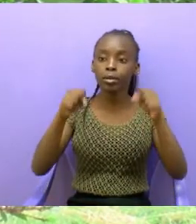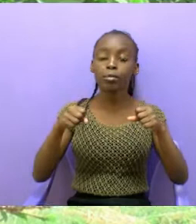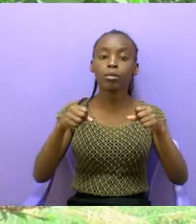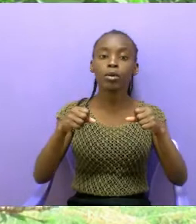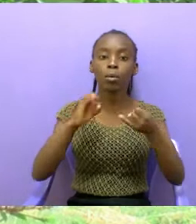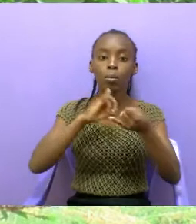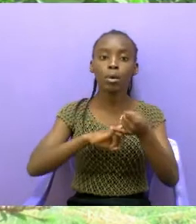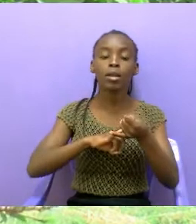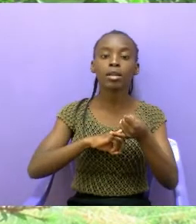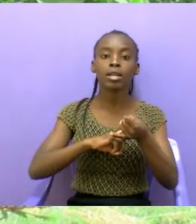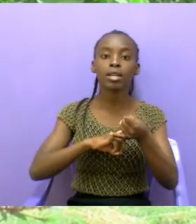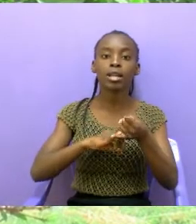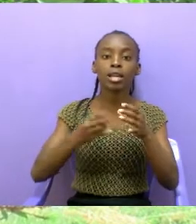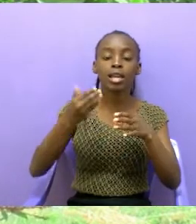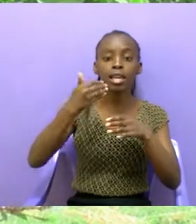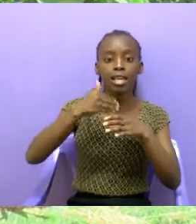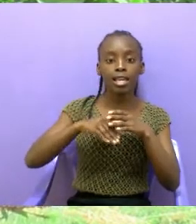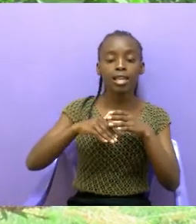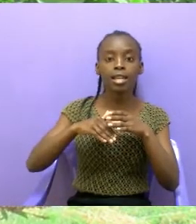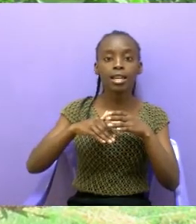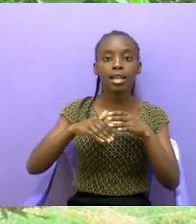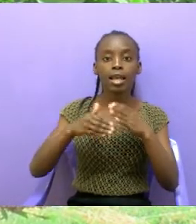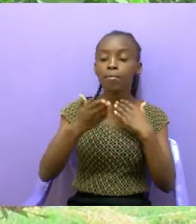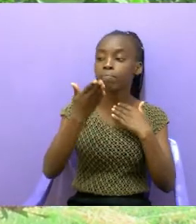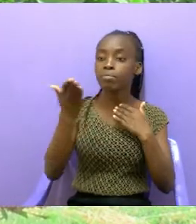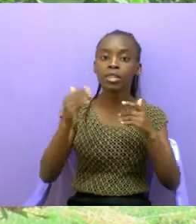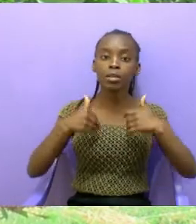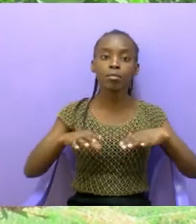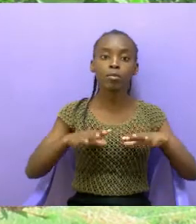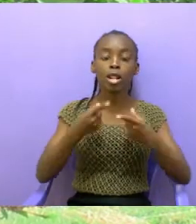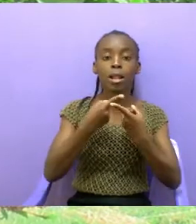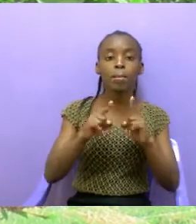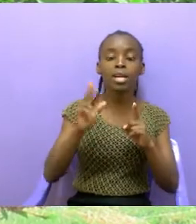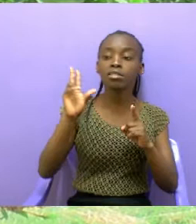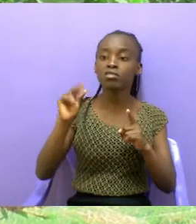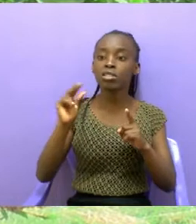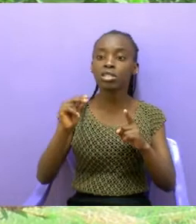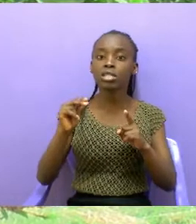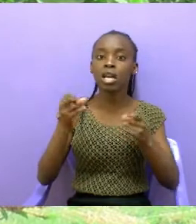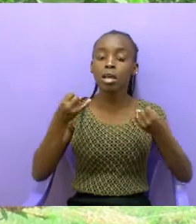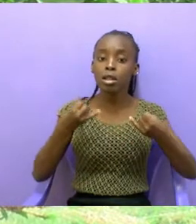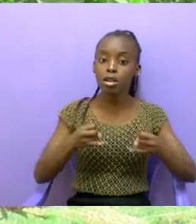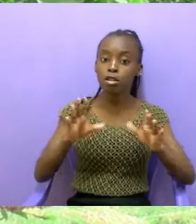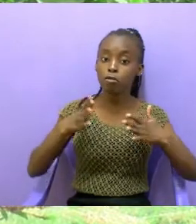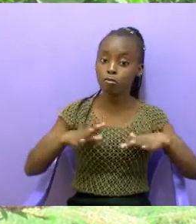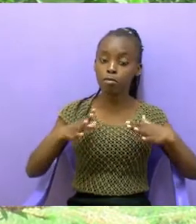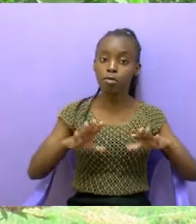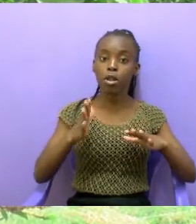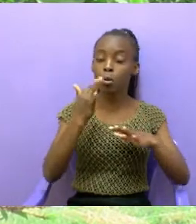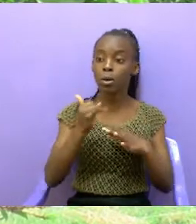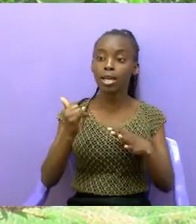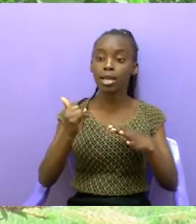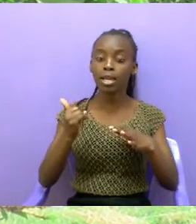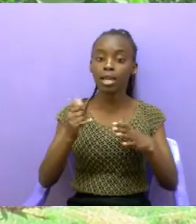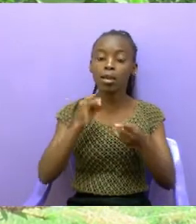kati yao, lakini wasio wakaoa wanawake wa kigeni. Reason number one ilikuwa kwamba wanawake wa